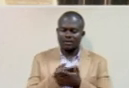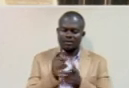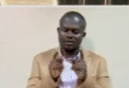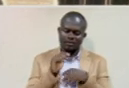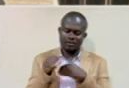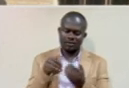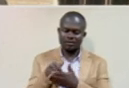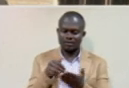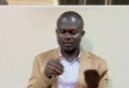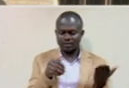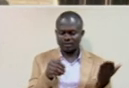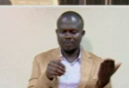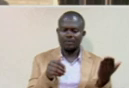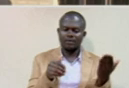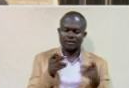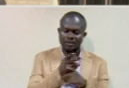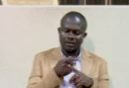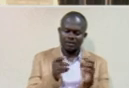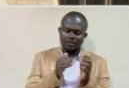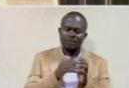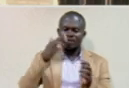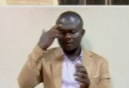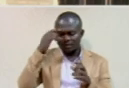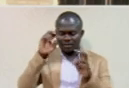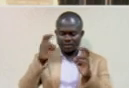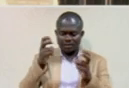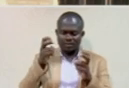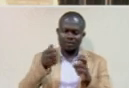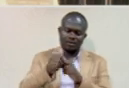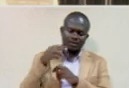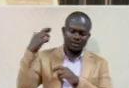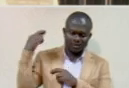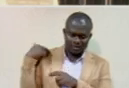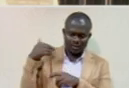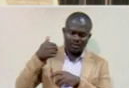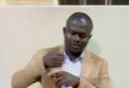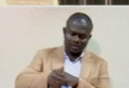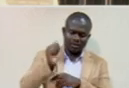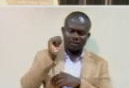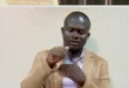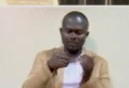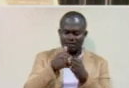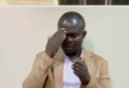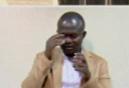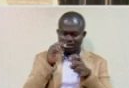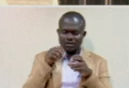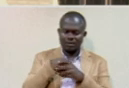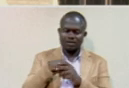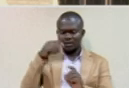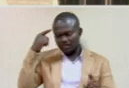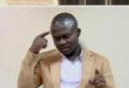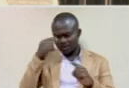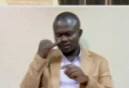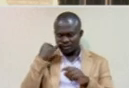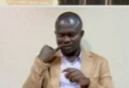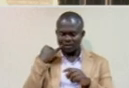y'abaturage tubyitaho, kandi tubibutsa yuko ari inshingano zabo, koko ari mu mugambi ukomeye